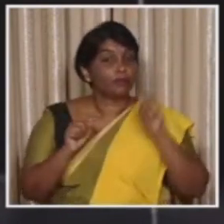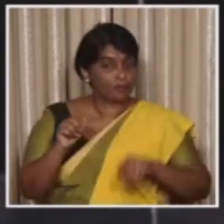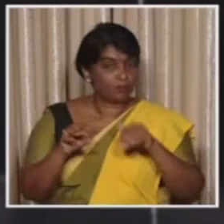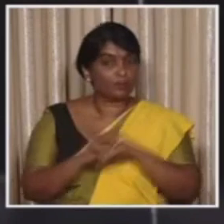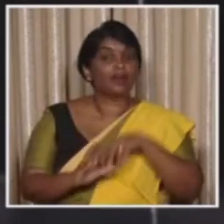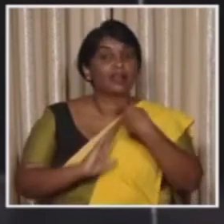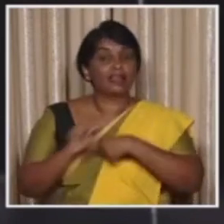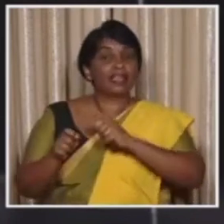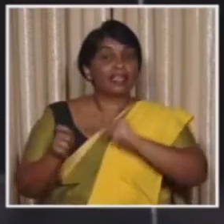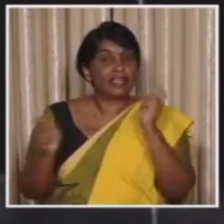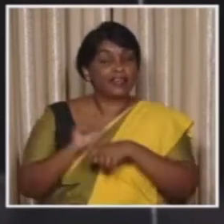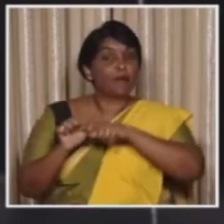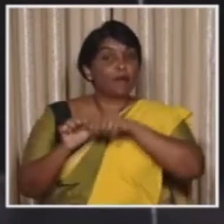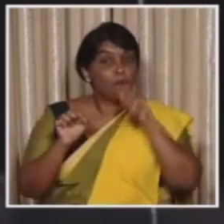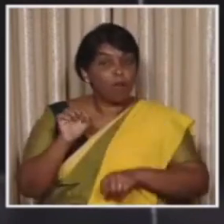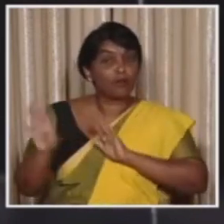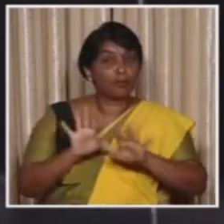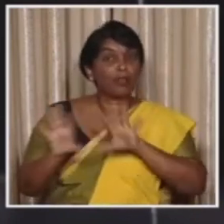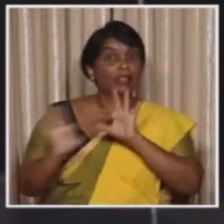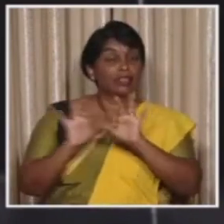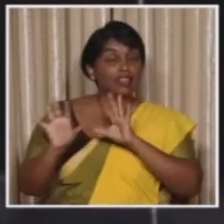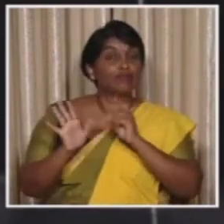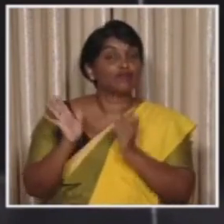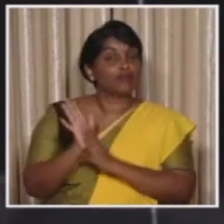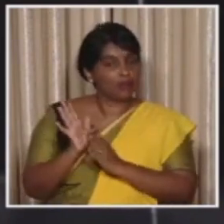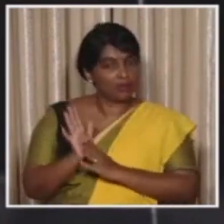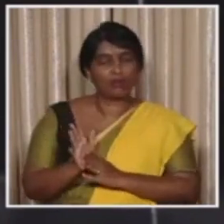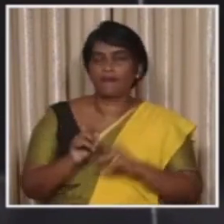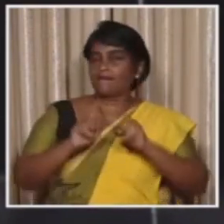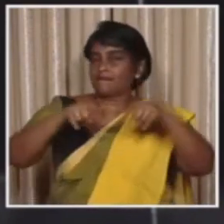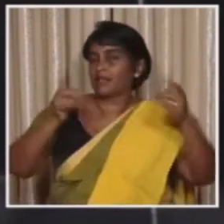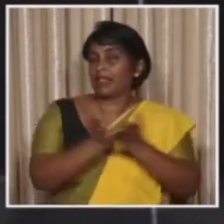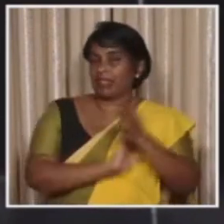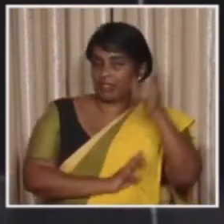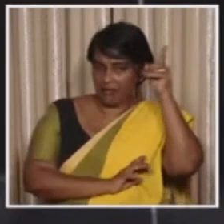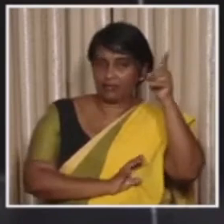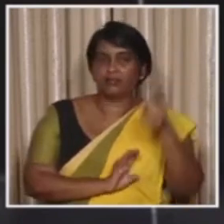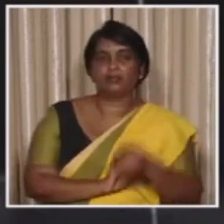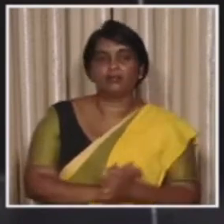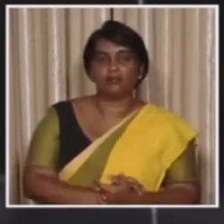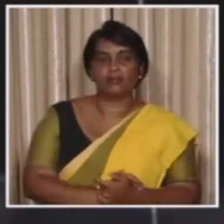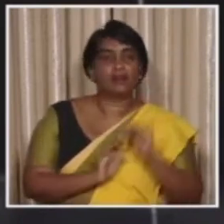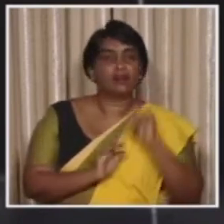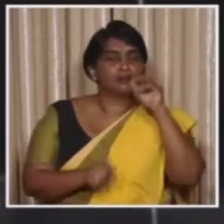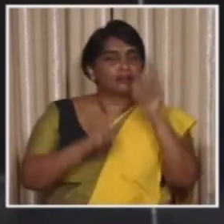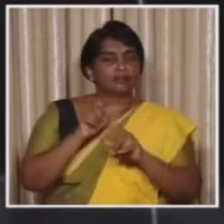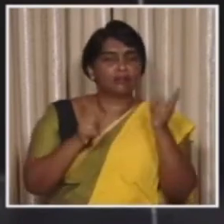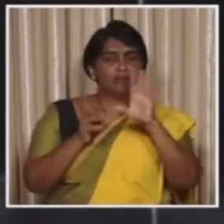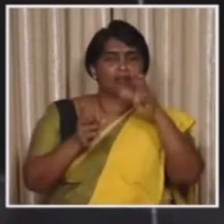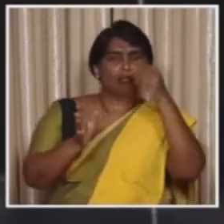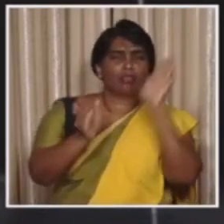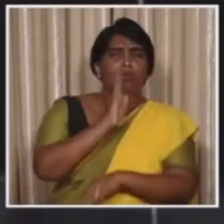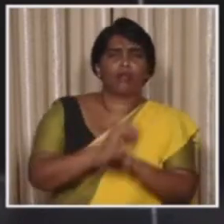මෙහෙ ක්‍රිකට් බෝඩ් එක පාලනය කරන්නේ තේරීම් කමිටුව පාලනය කරන්නේ වෙන කවුරුවත් නෙවෙයි ඉන්දියාව. ඔය සමහර ක්‍රීඩකයෙක් එකපාරට හැලෙන්නේ